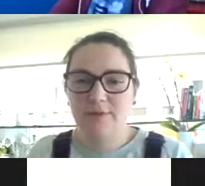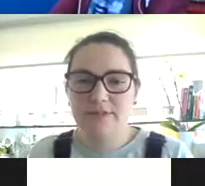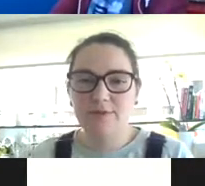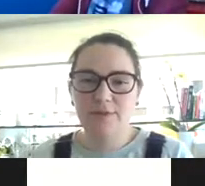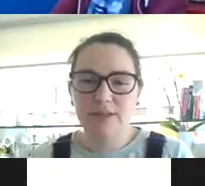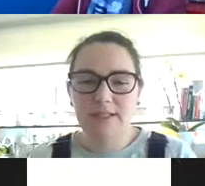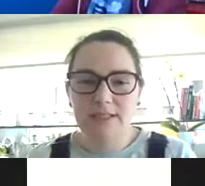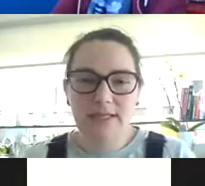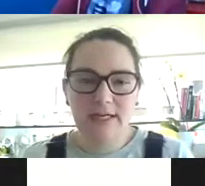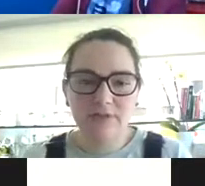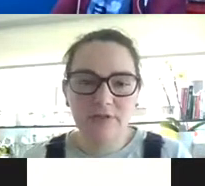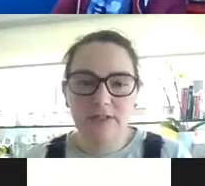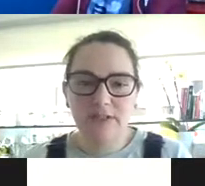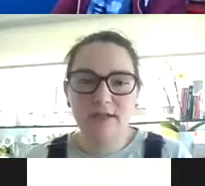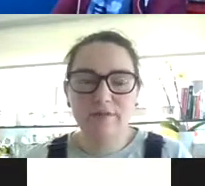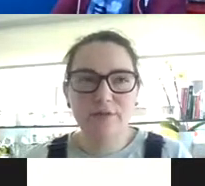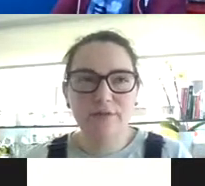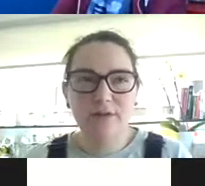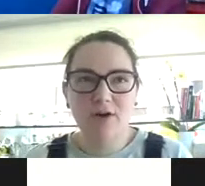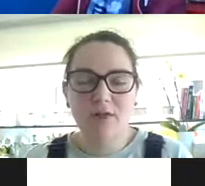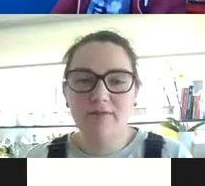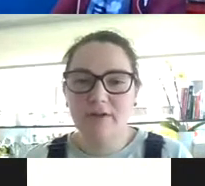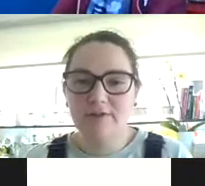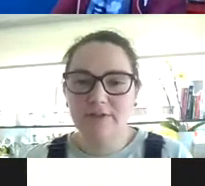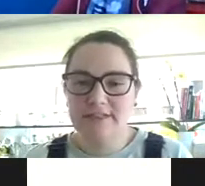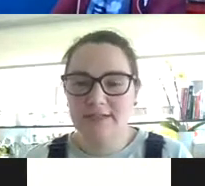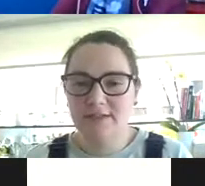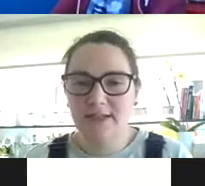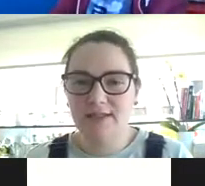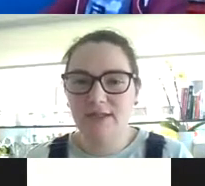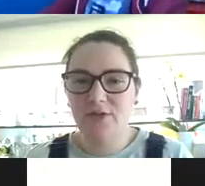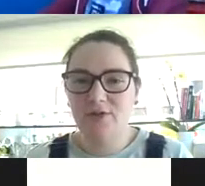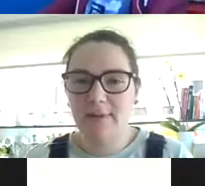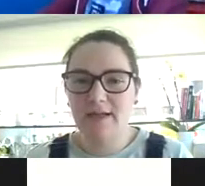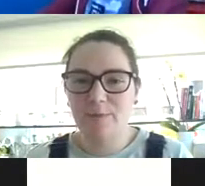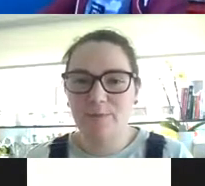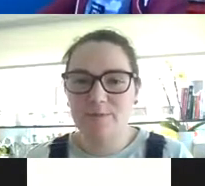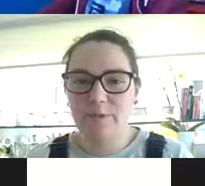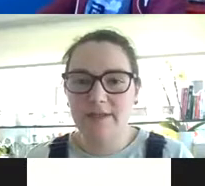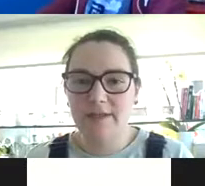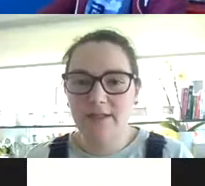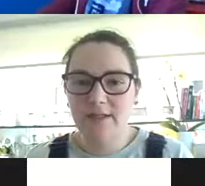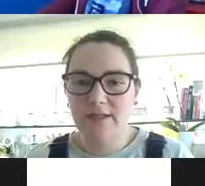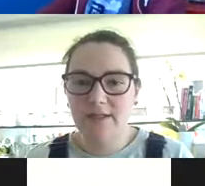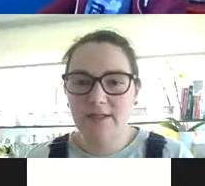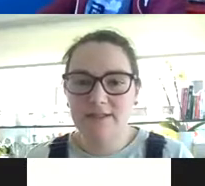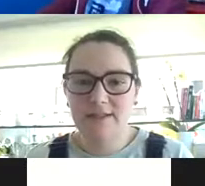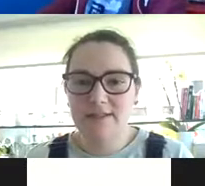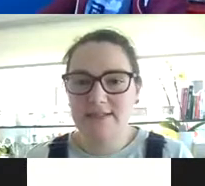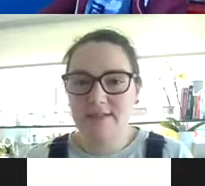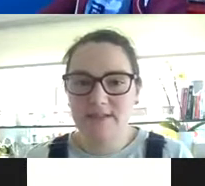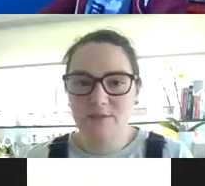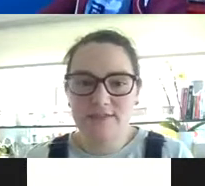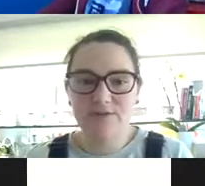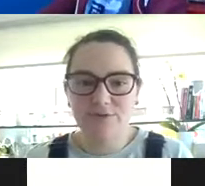Ik wil misschien gewoon nog één iets aanvullen, dat heel veel ook wel kan afhangen van het aantal kinderen dat jullie normaal hebben op een speelplein. Stel dat je